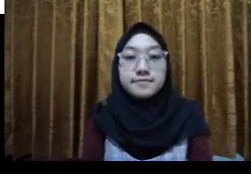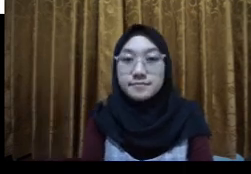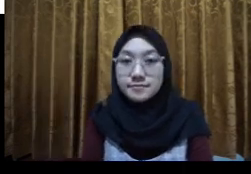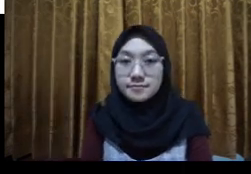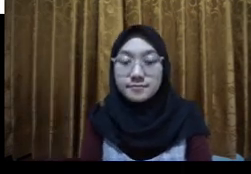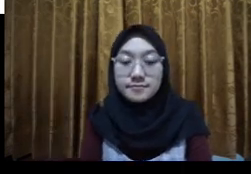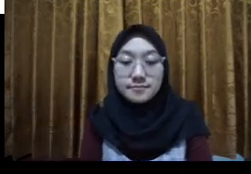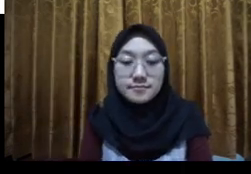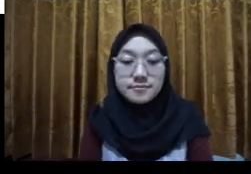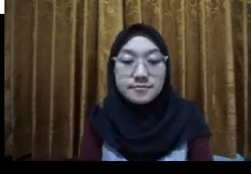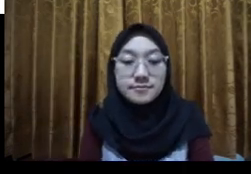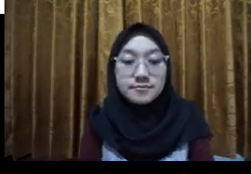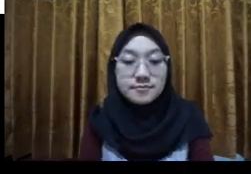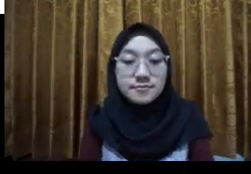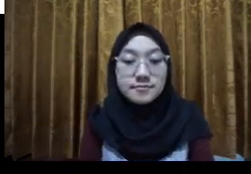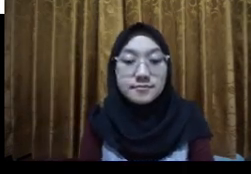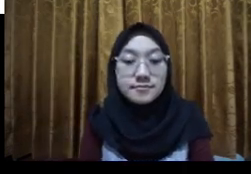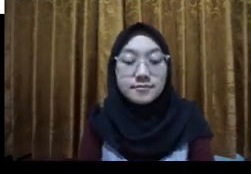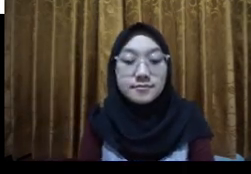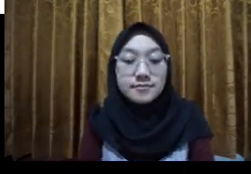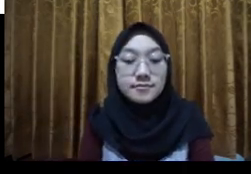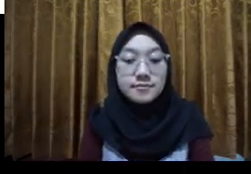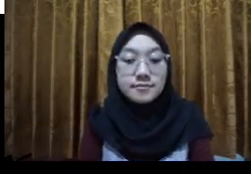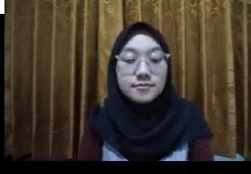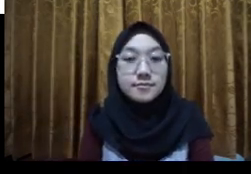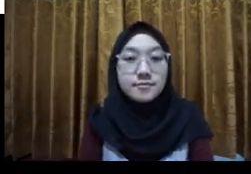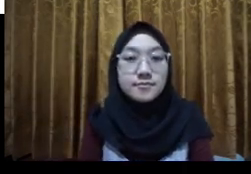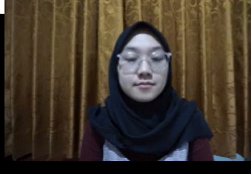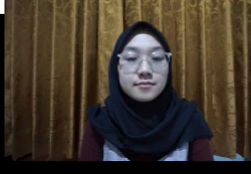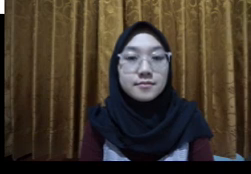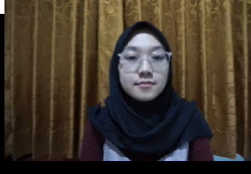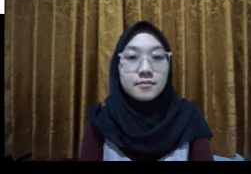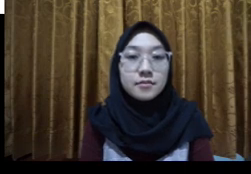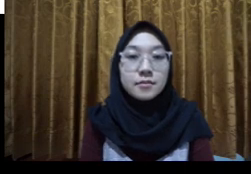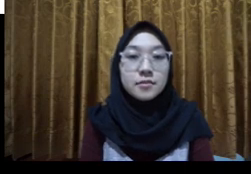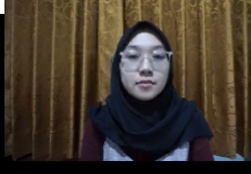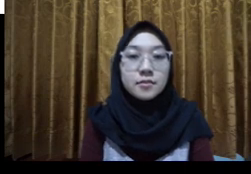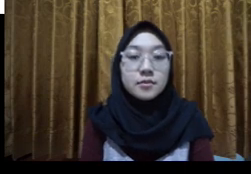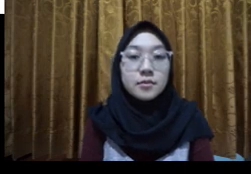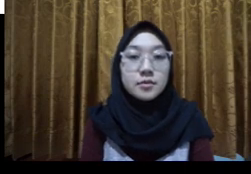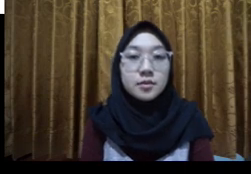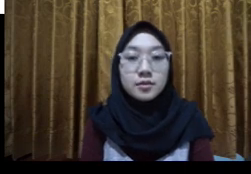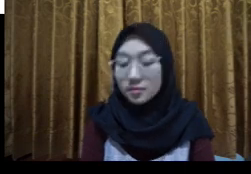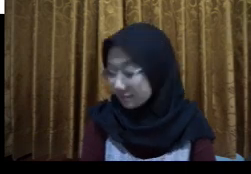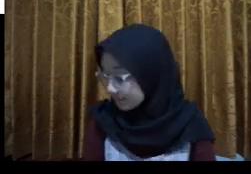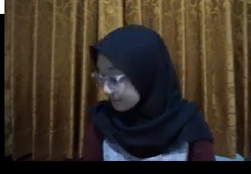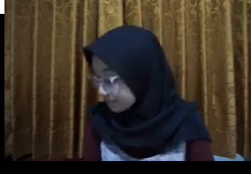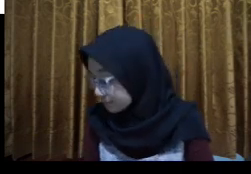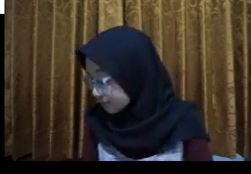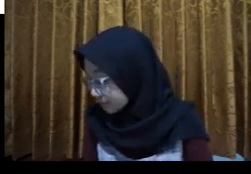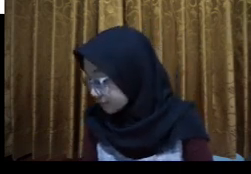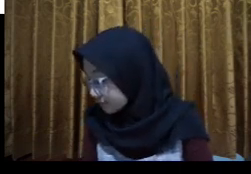apa-apa, bisa dipakai ini. Ini swasta sini, STMPD. Nah ini sebenarnya Ninyoman Swastarini, tapi tidak